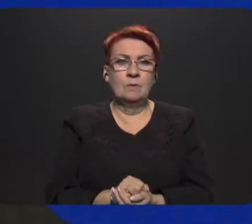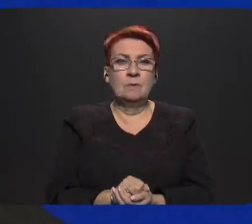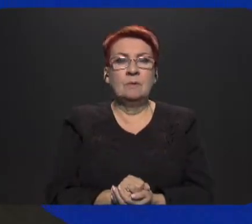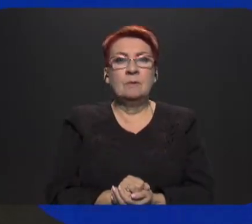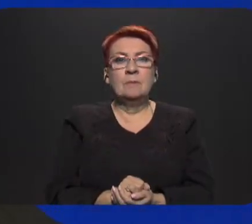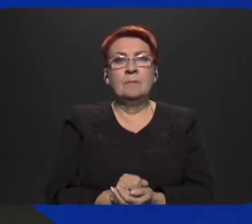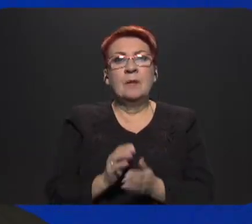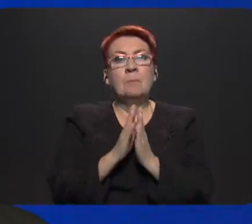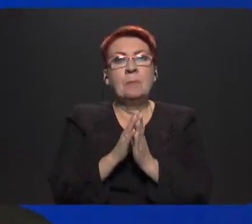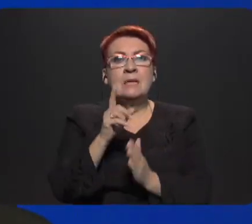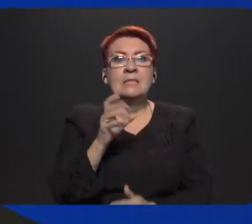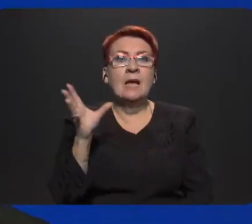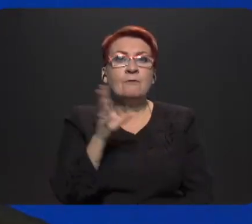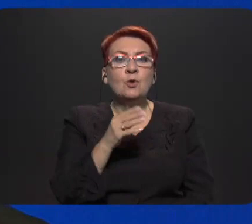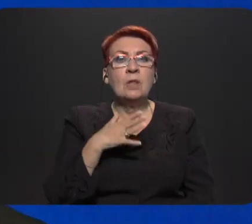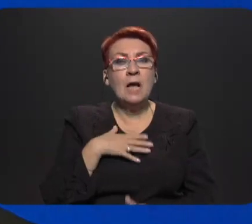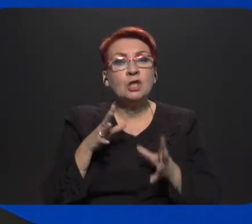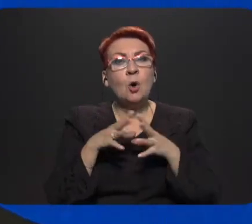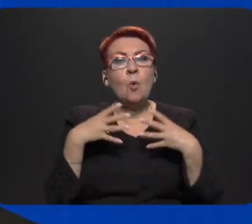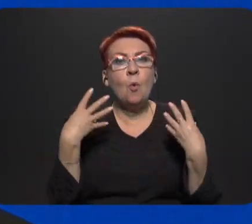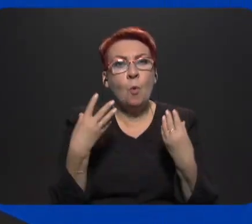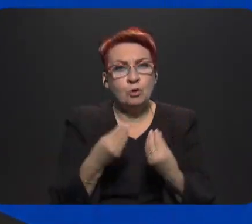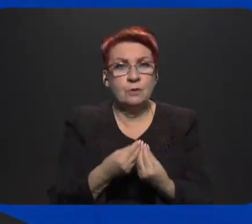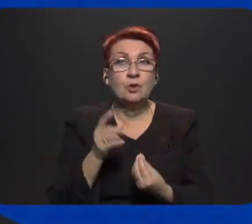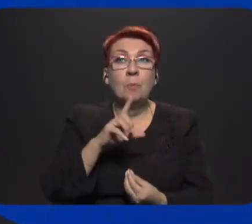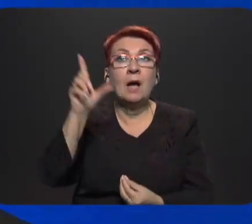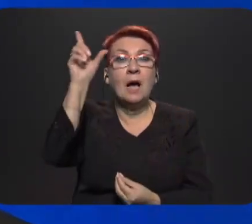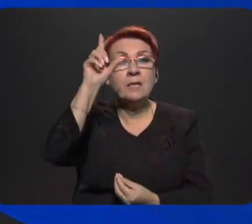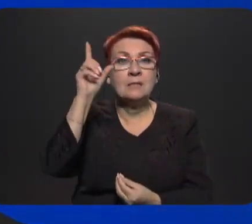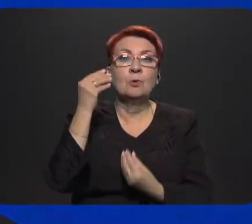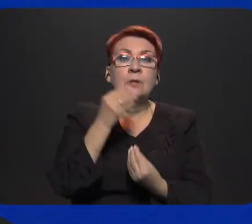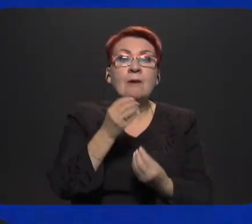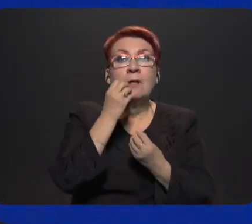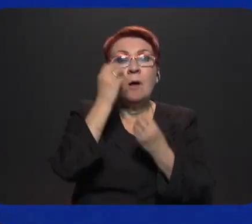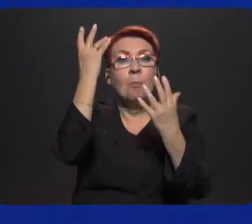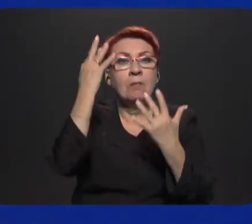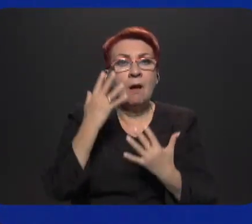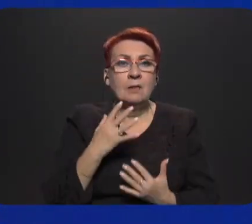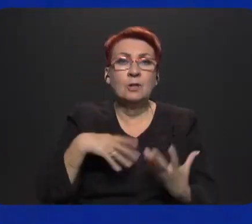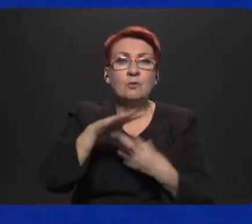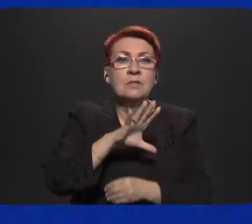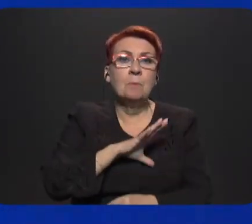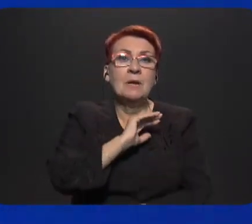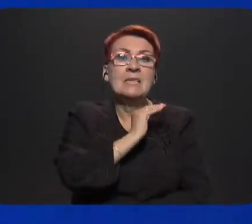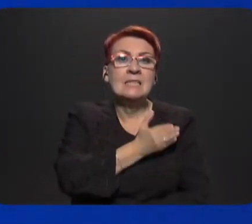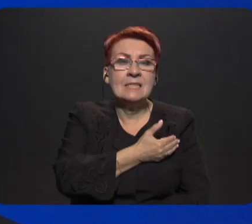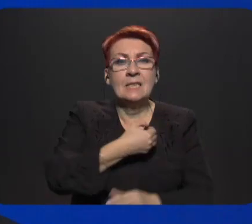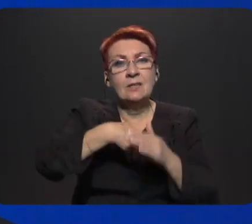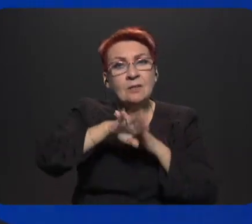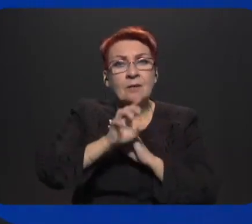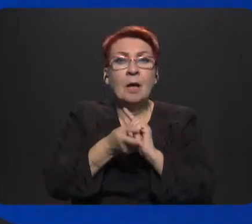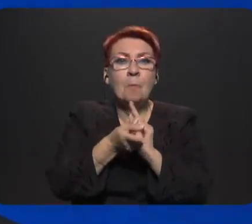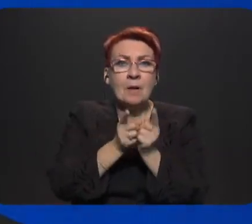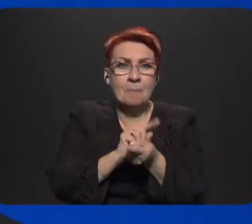бесчинства. Помолиться за все наше общество, чтобы Господь даровал благодать свою, чтобы у нас были силы преобразиться и